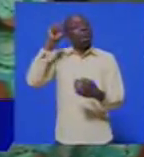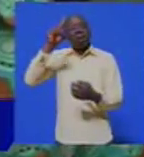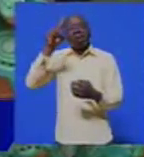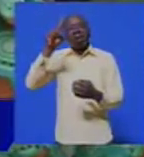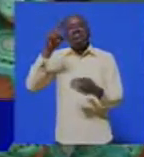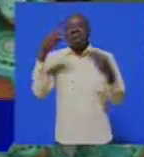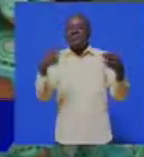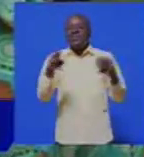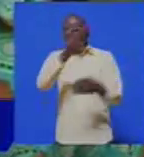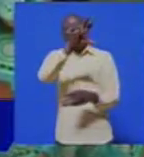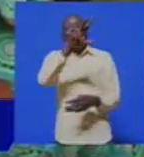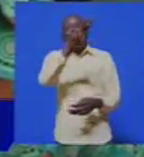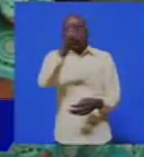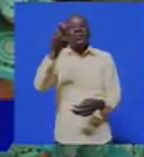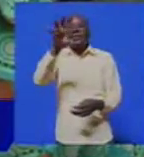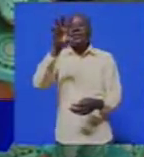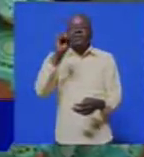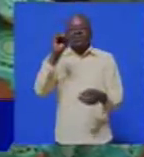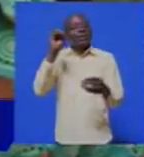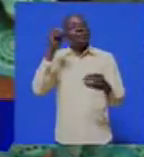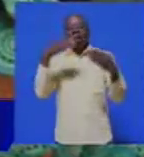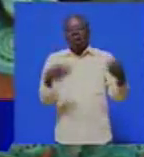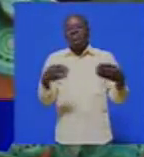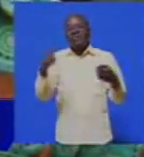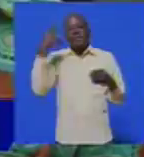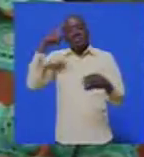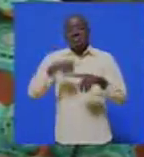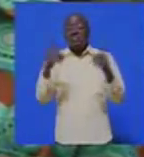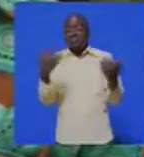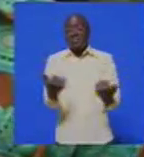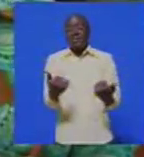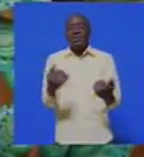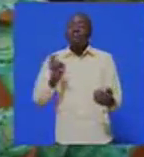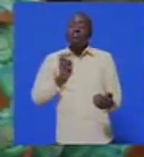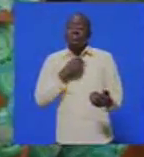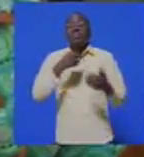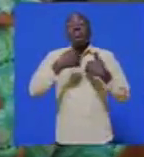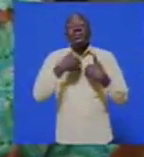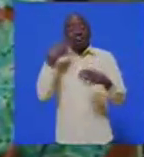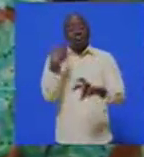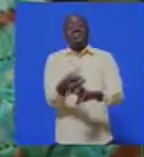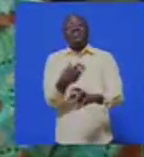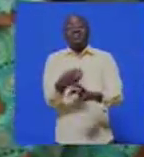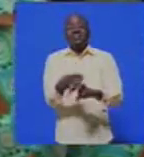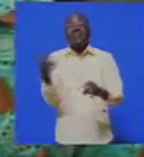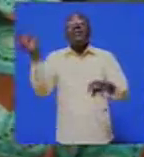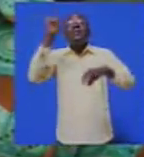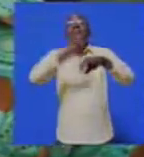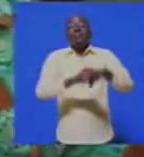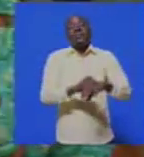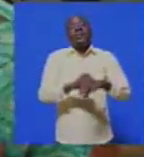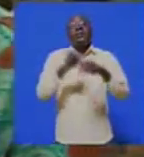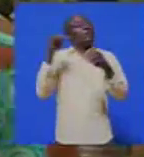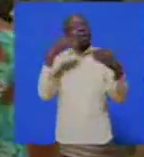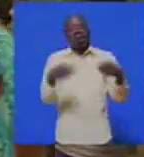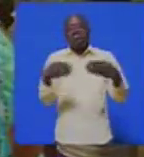boutiques. Et jusqu'à présent, tout n'est pas opérationnel. On a des difficultés. Mais là où on n'a pas encore implanté ces boutiques témoins-là, on essaie